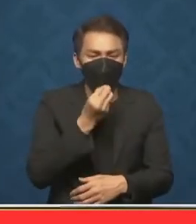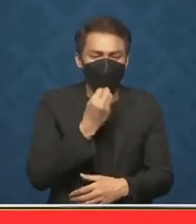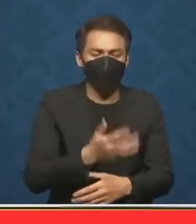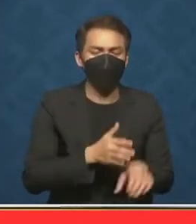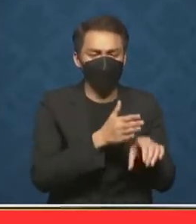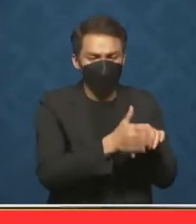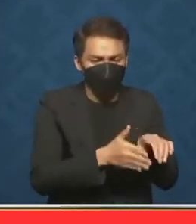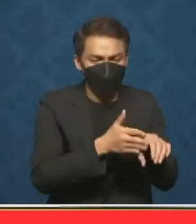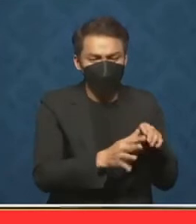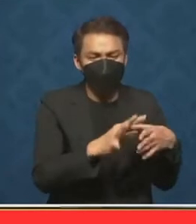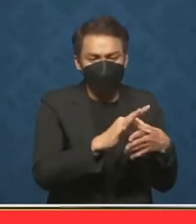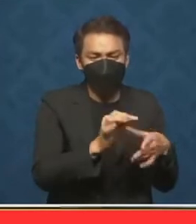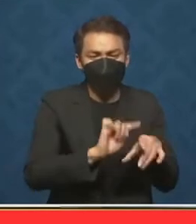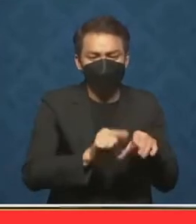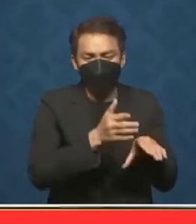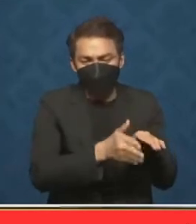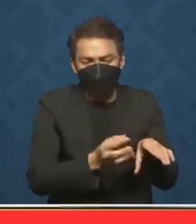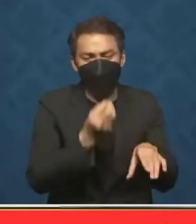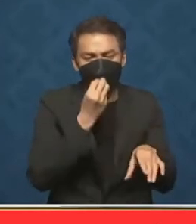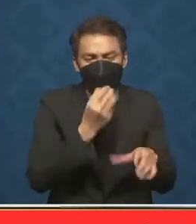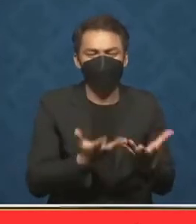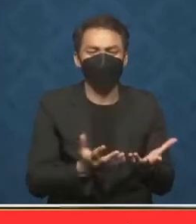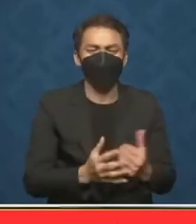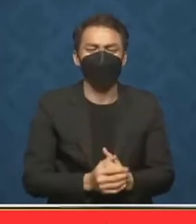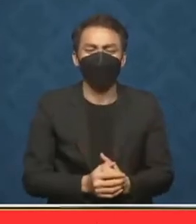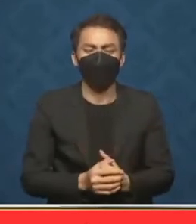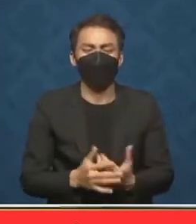ครัได้กินมา-affeลูกหลไมต้องไปทำ Nay-